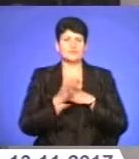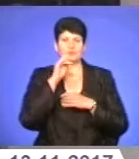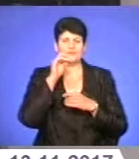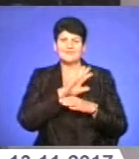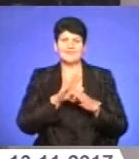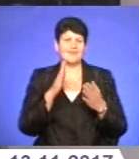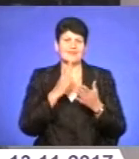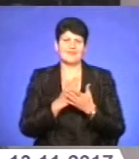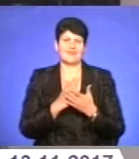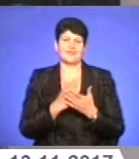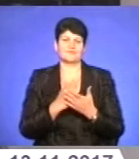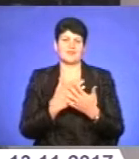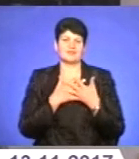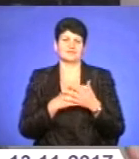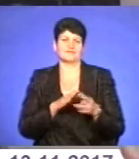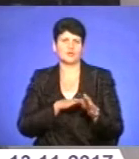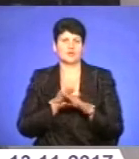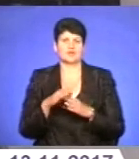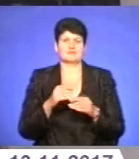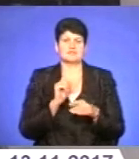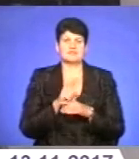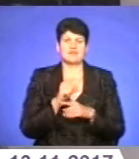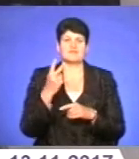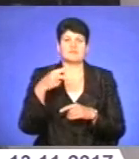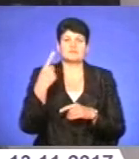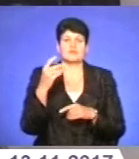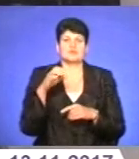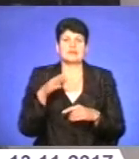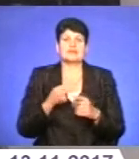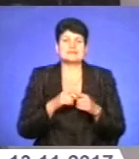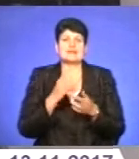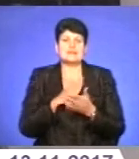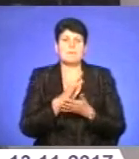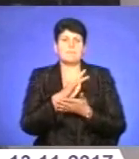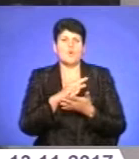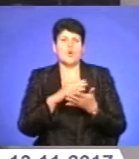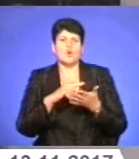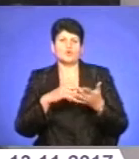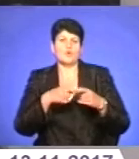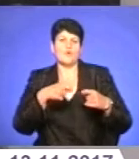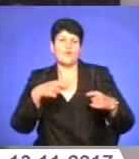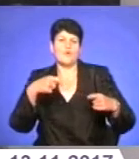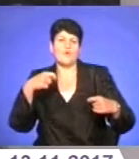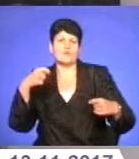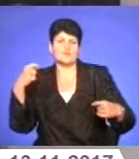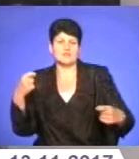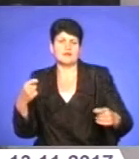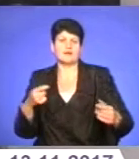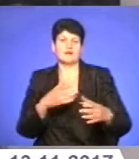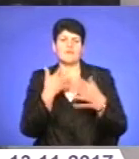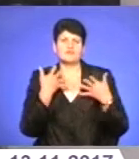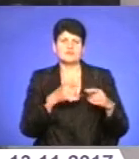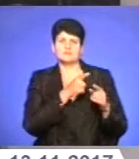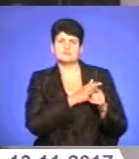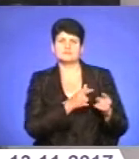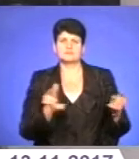ситуативними виконавцями бойових завдань 21-го століття, це є продовження і та сама тяглість боротьби, яка триває вже не